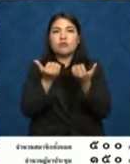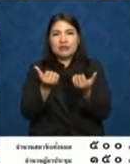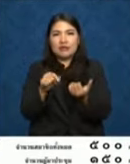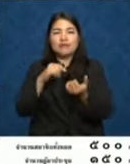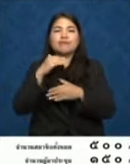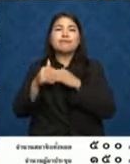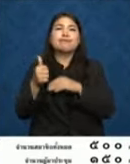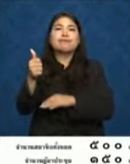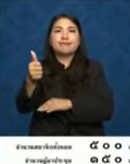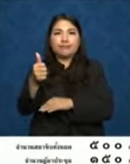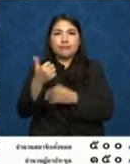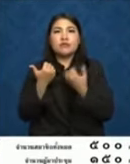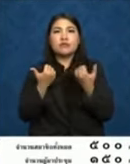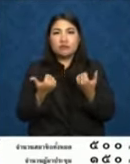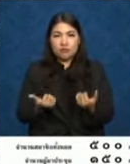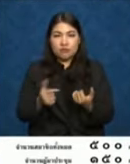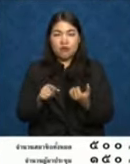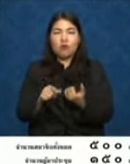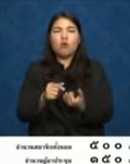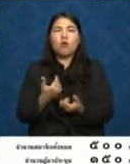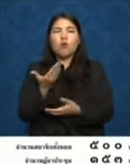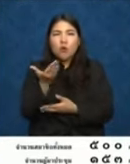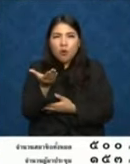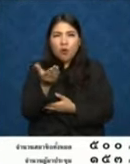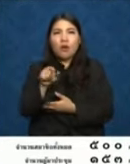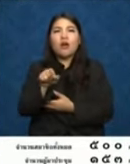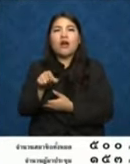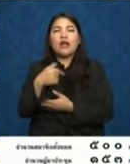วกยิ่งขึ้นจึงขอความกรุณาก